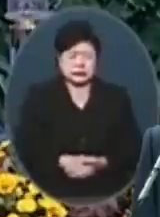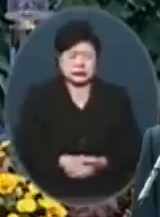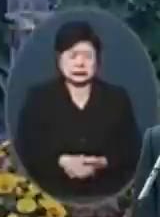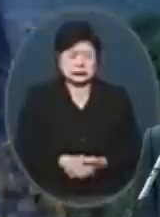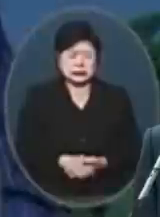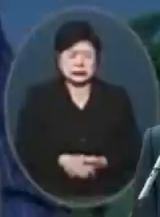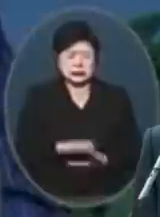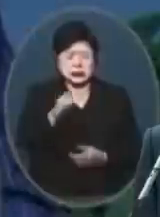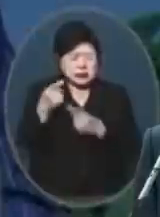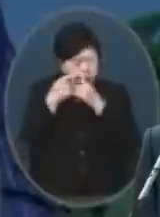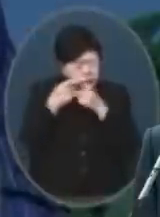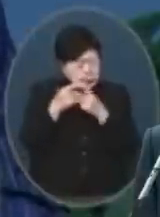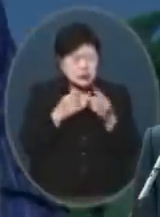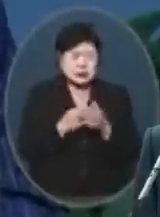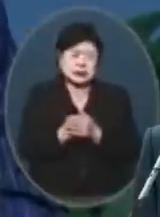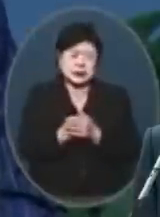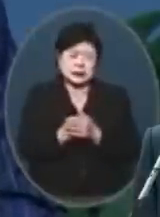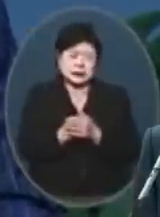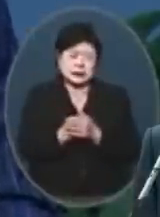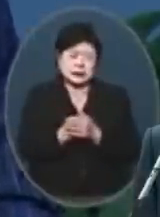우리 허물 때문입니다.